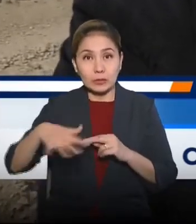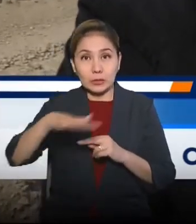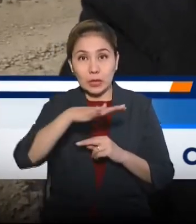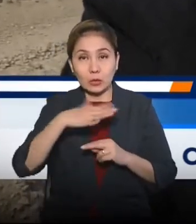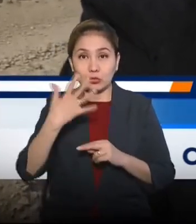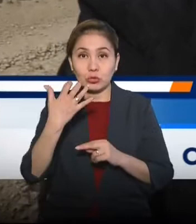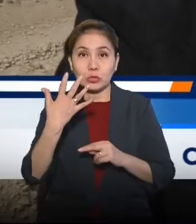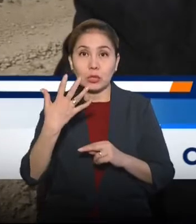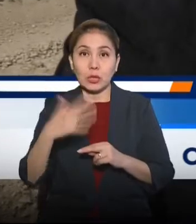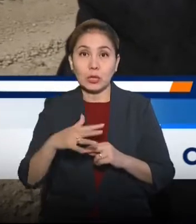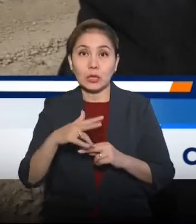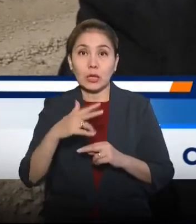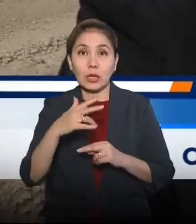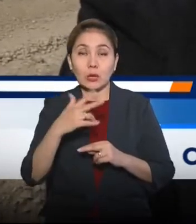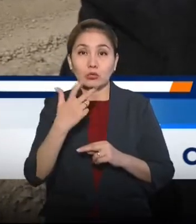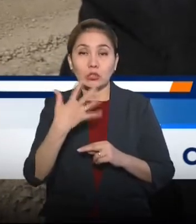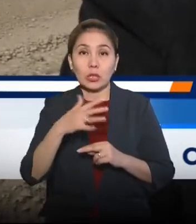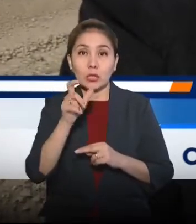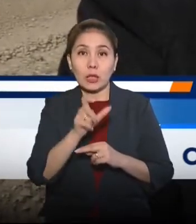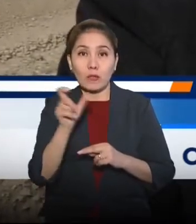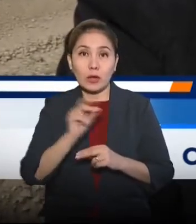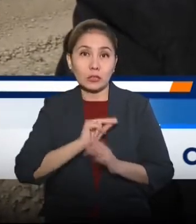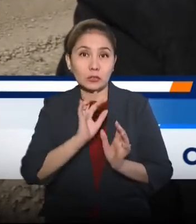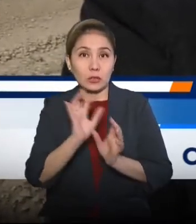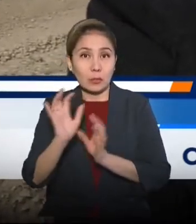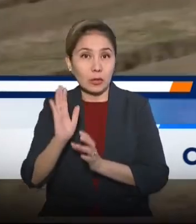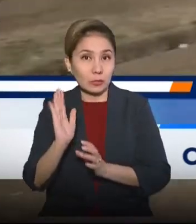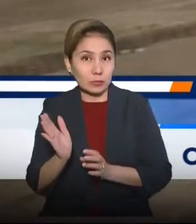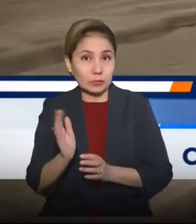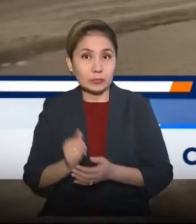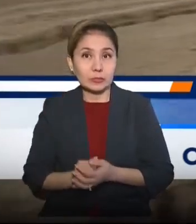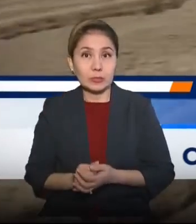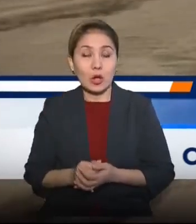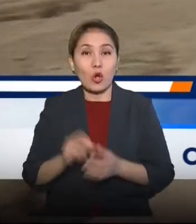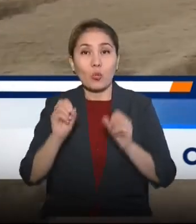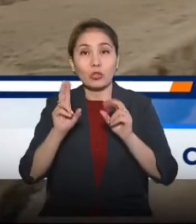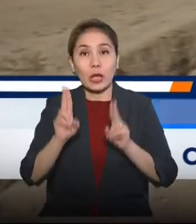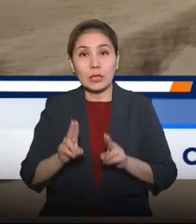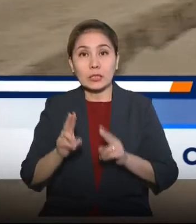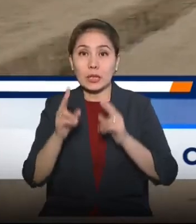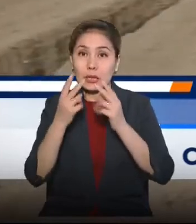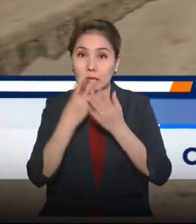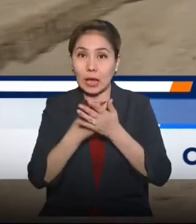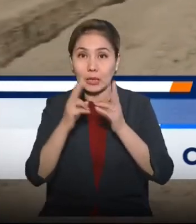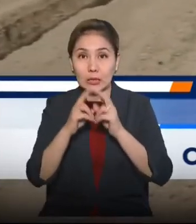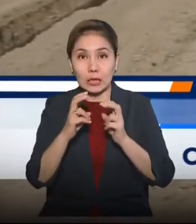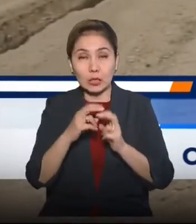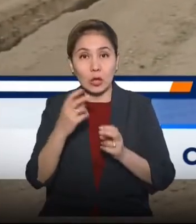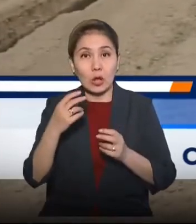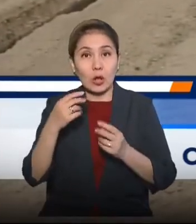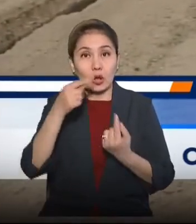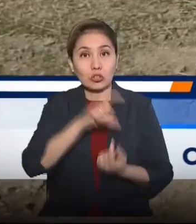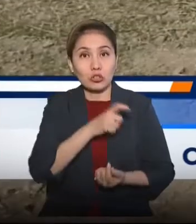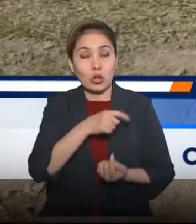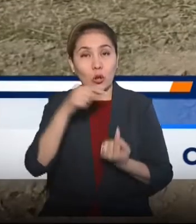nafar aholi ish bilan ta'minlanishi belgilangan. Mutaxassislarning tahliliga ko'ra, qishloq xo'jaligi uchun